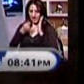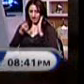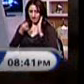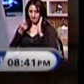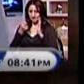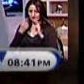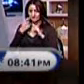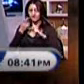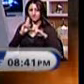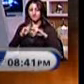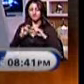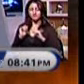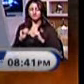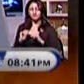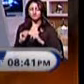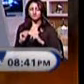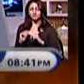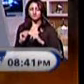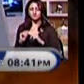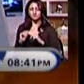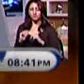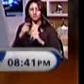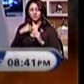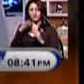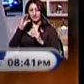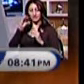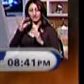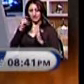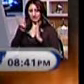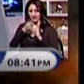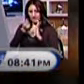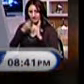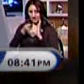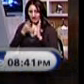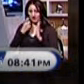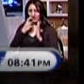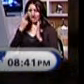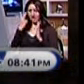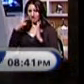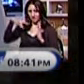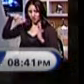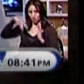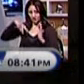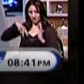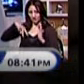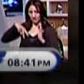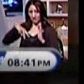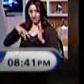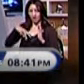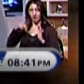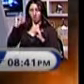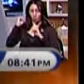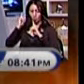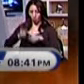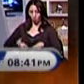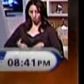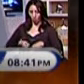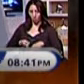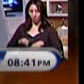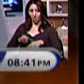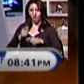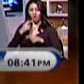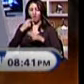على كتابه هذه الروايه. استغرقت مني من 2008 خلصتها من 3 اشهر، ولكن